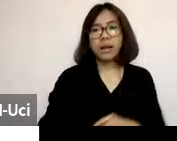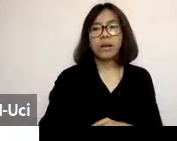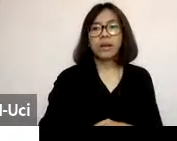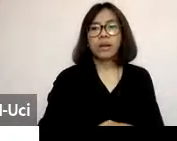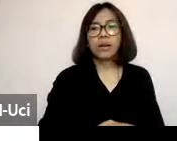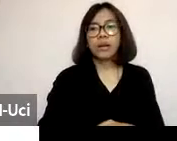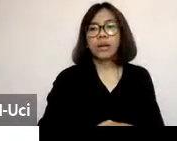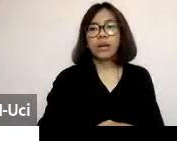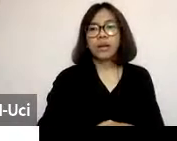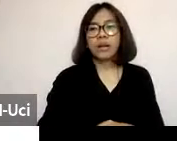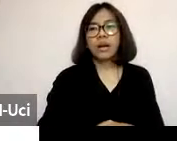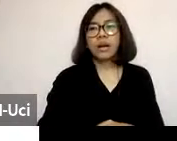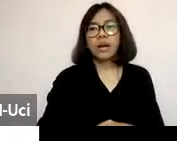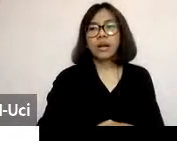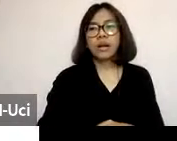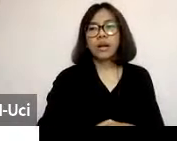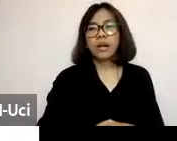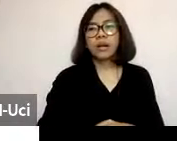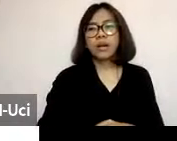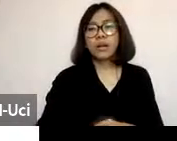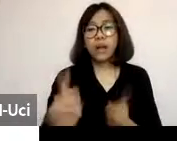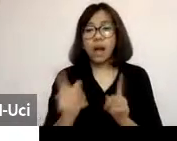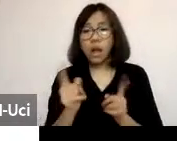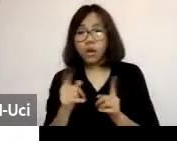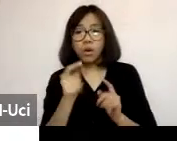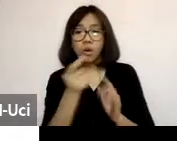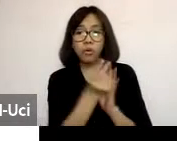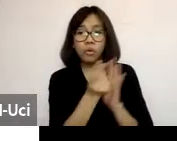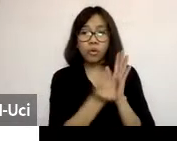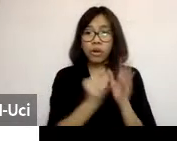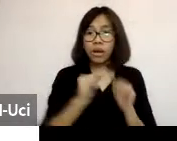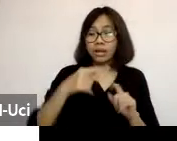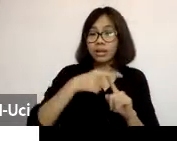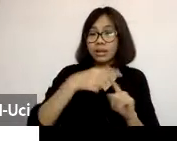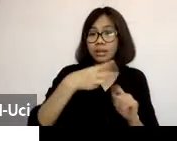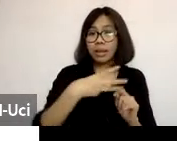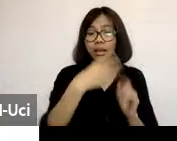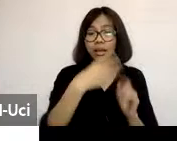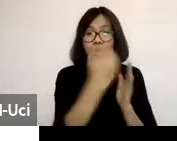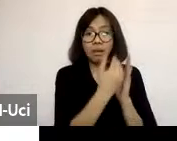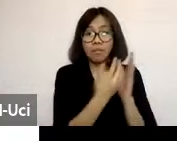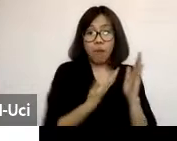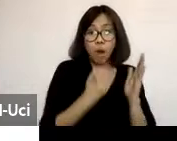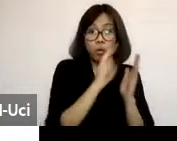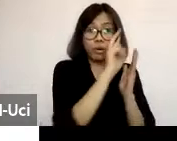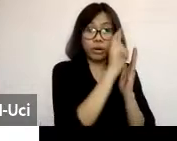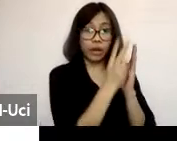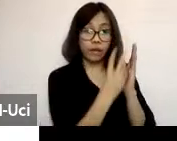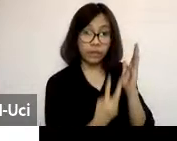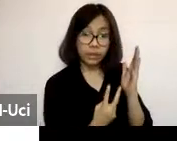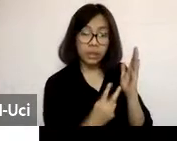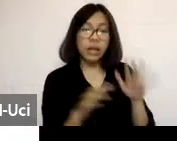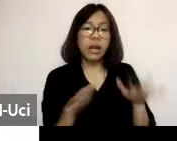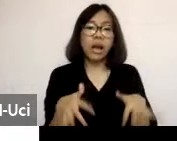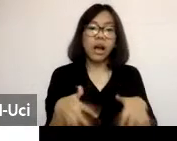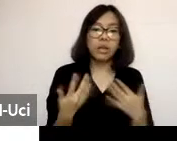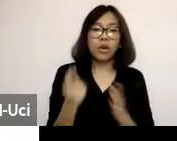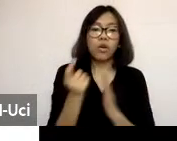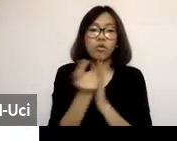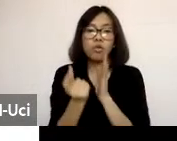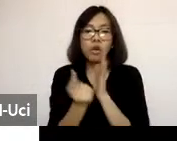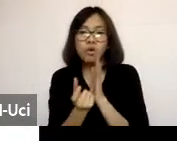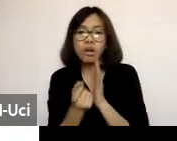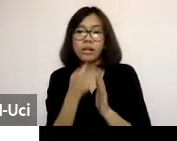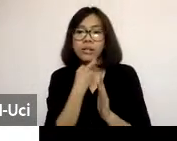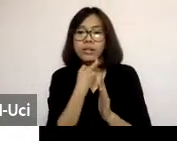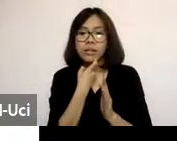undang-undang ite akan direvisi dan sekarang lagi ramai ataupun juga mungkin b undang-undang lingkungan kata bupati